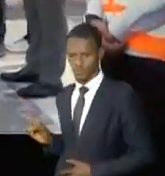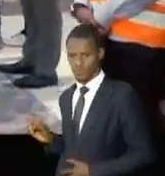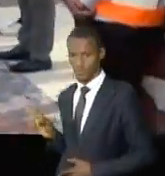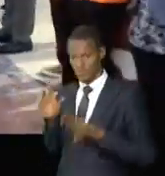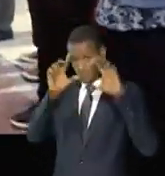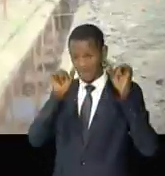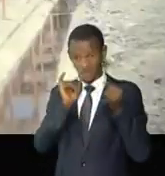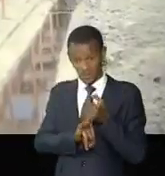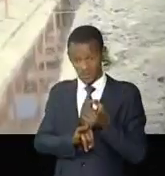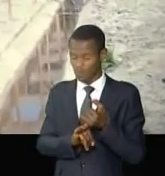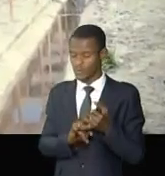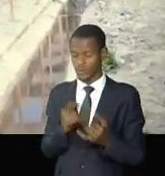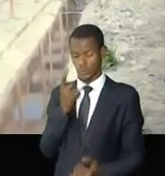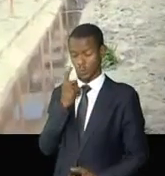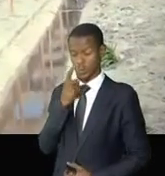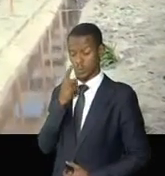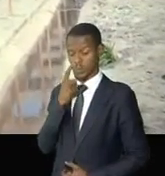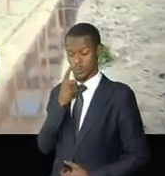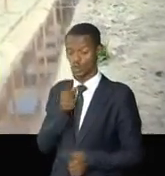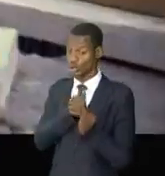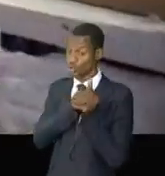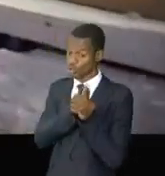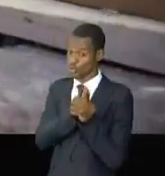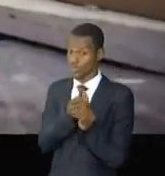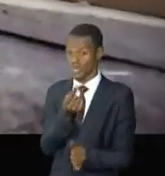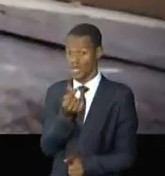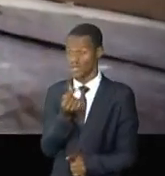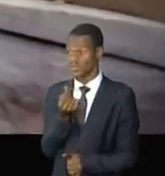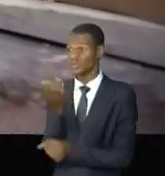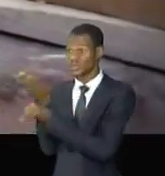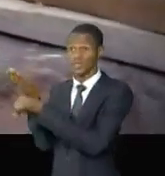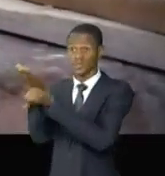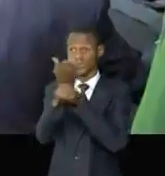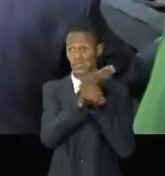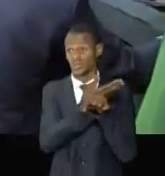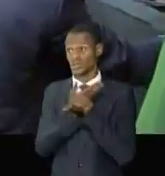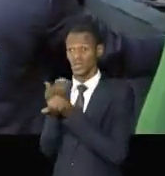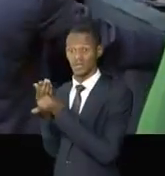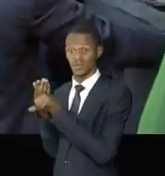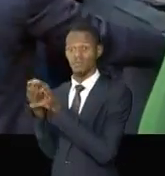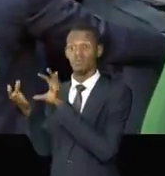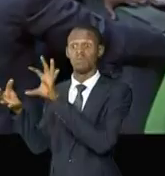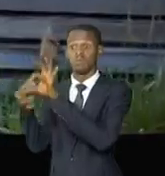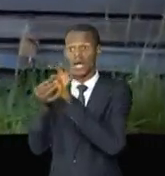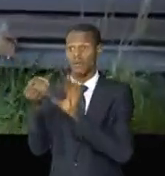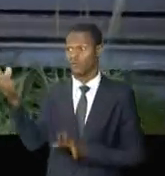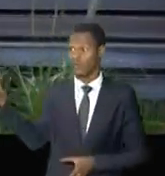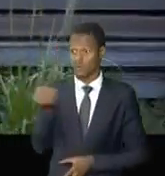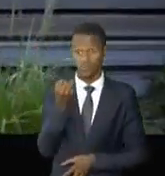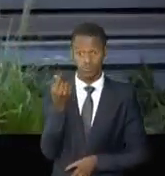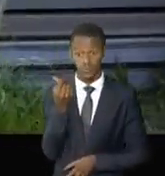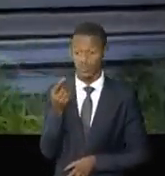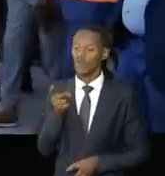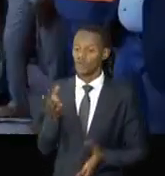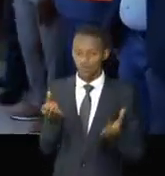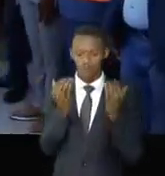que l'argent de la République pour lequel elle a mené le plaidoyer auprès des partenaires, entre autres le fonds de promotion de l'industrie, accomplisse ce